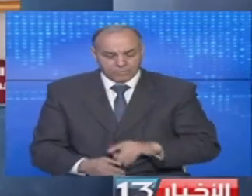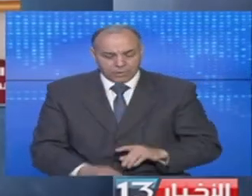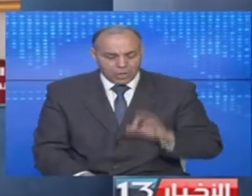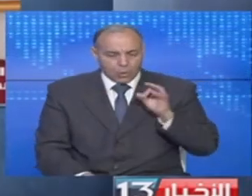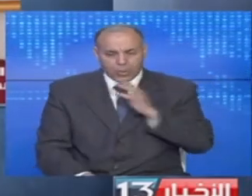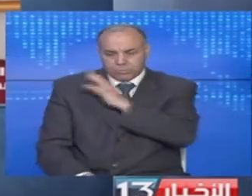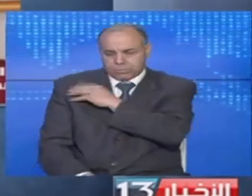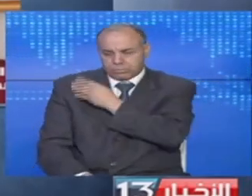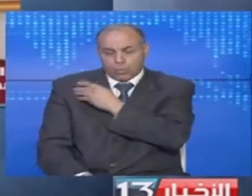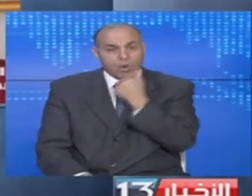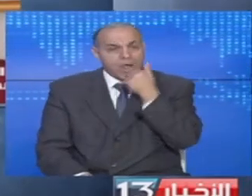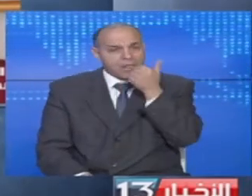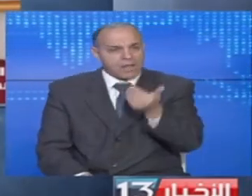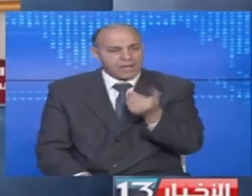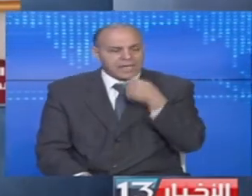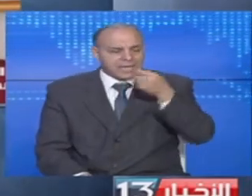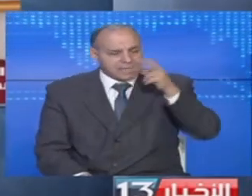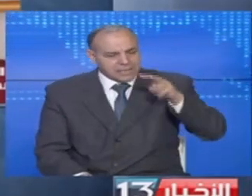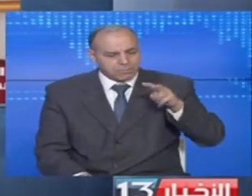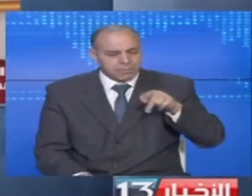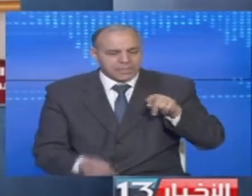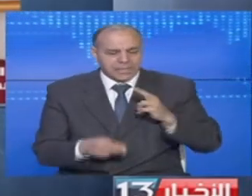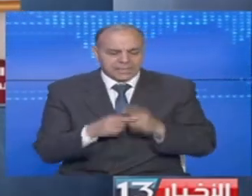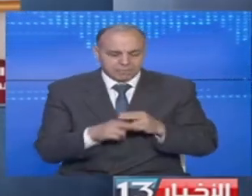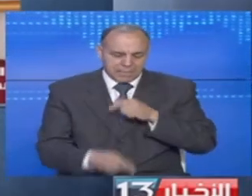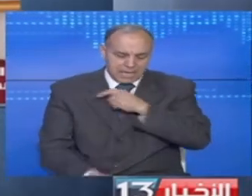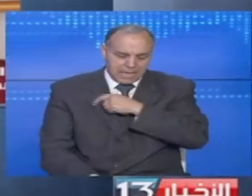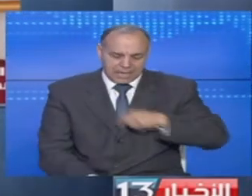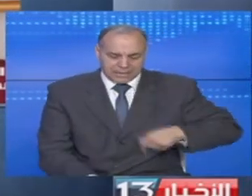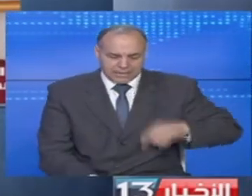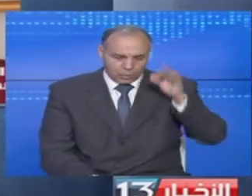نعم العميد حسام الدين أجبابلي الناطق الرسمي باسم الحرس